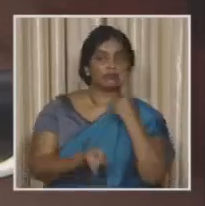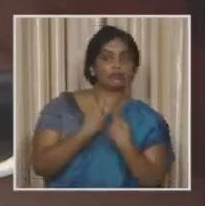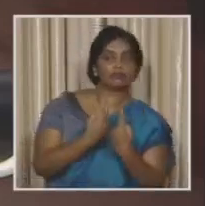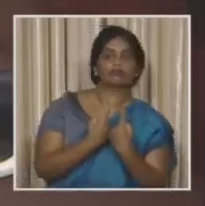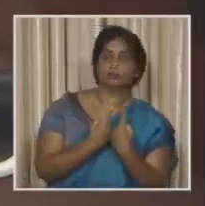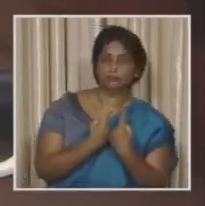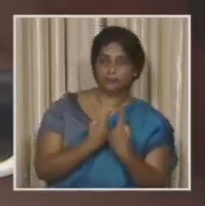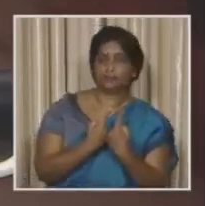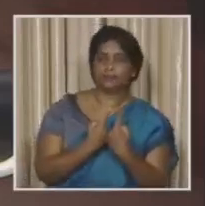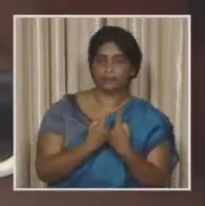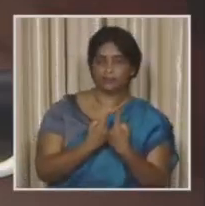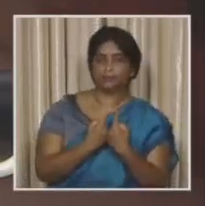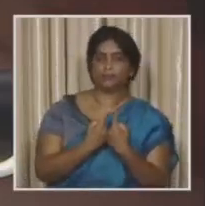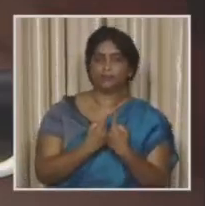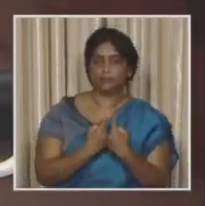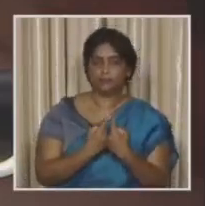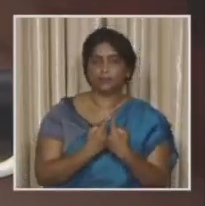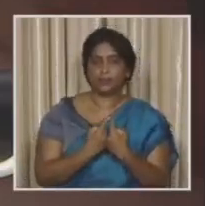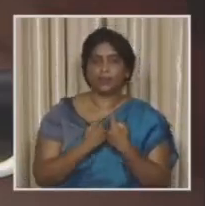කරමින් තිබෙනවා.